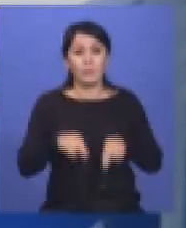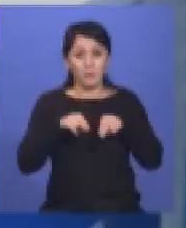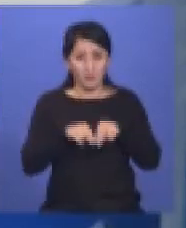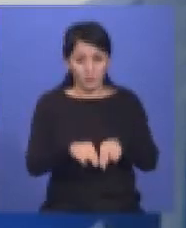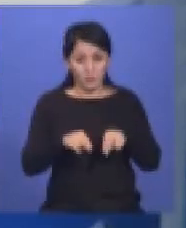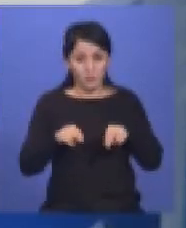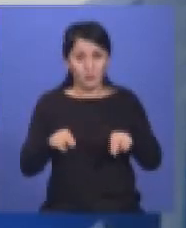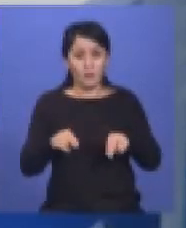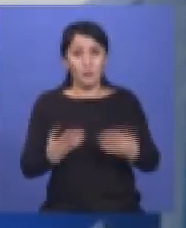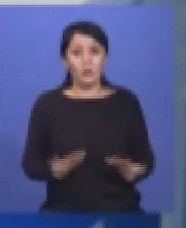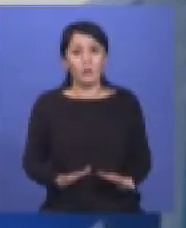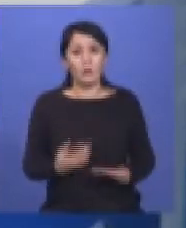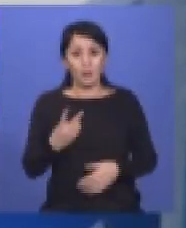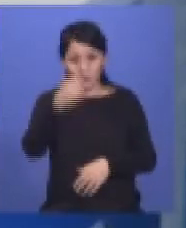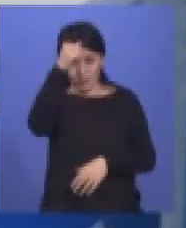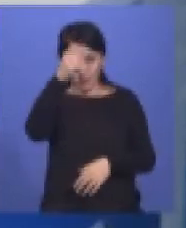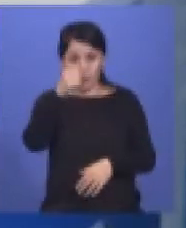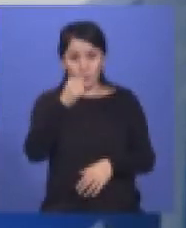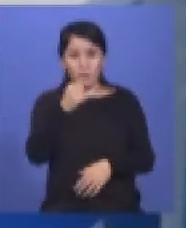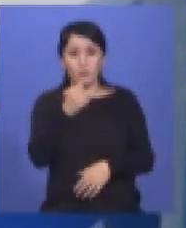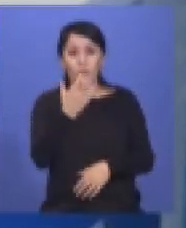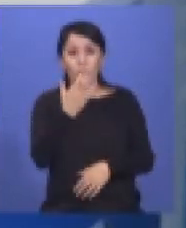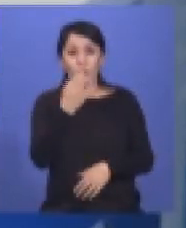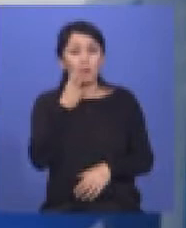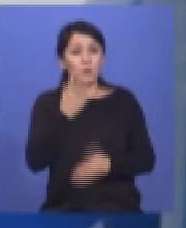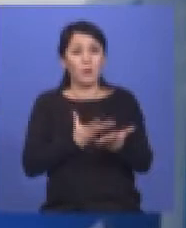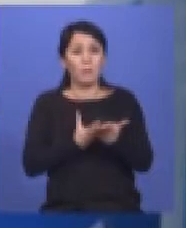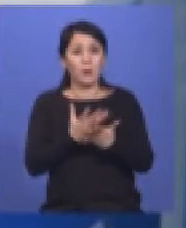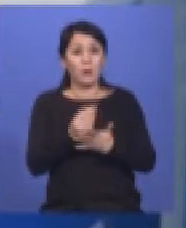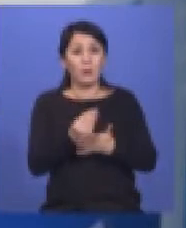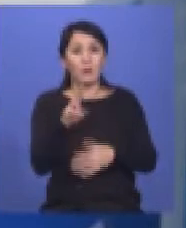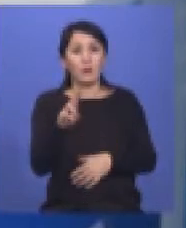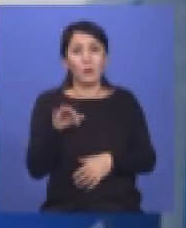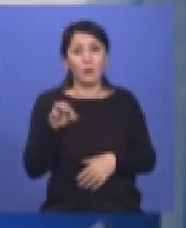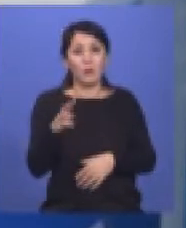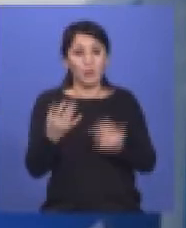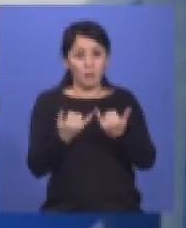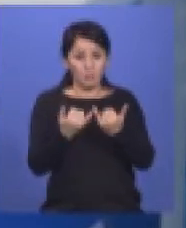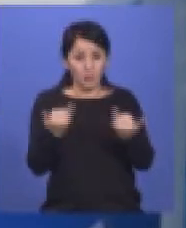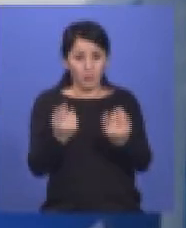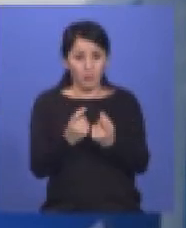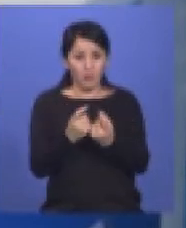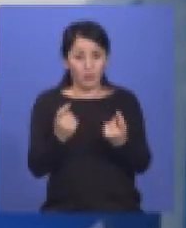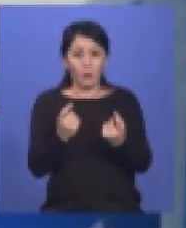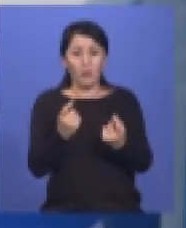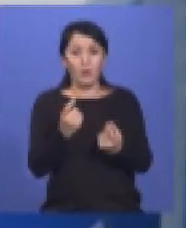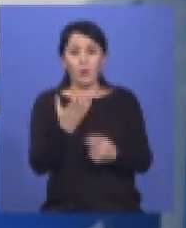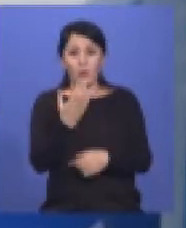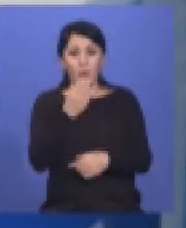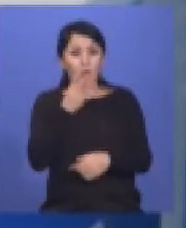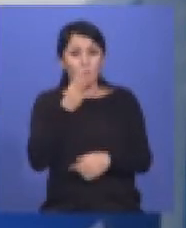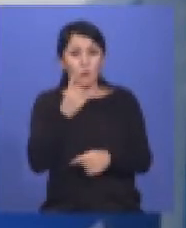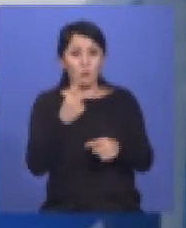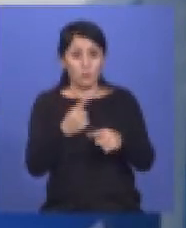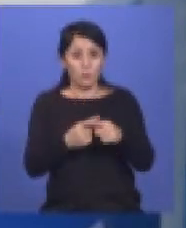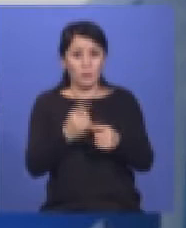Петропавл тұрғындары екі айдан аса жылу үшін екі есе көп ақша төлеуге мәжбүр. Коммуналдық қызмет түбіртегіндегі жылу шығындары деген қосымша төлем